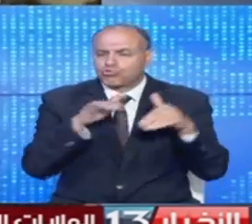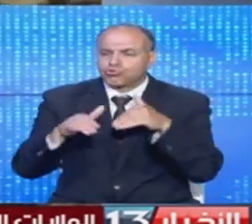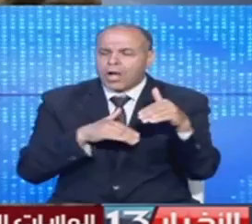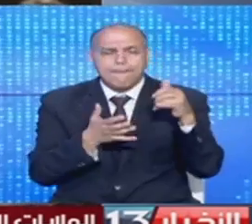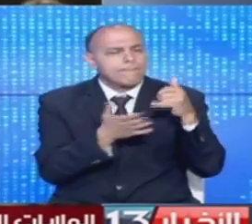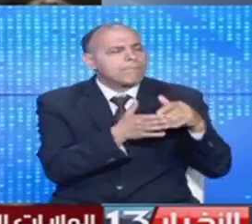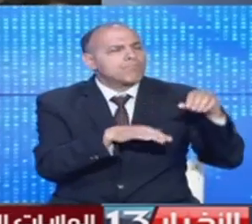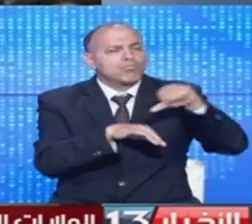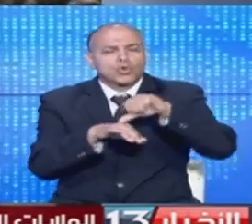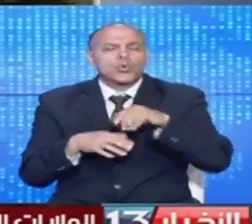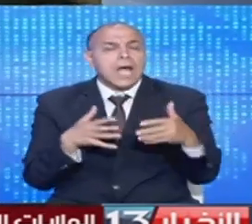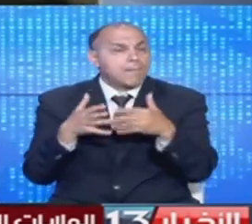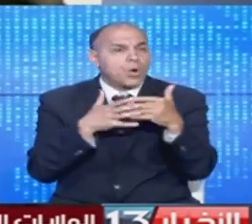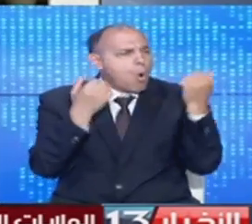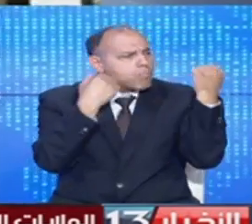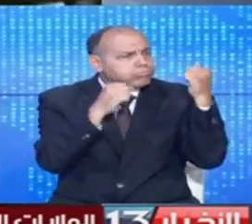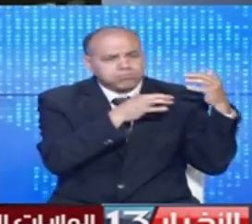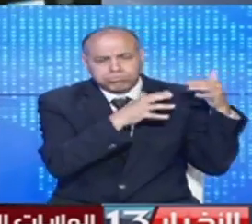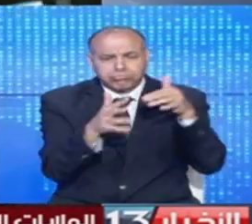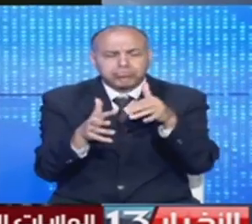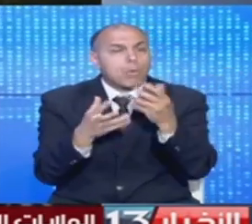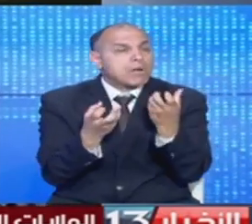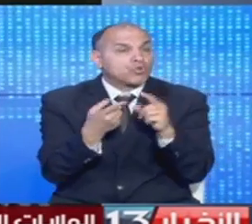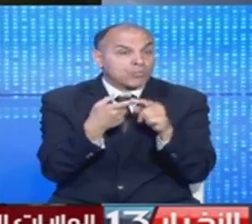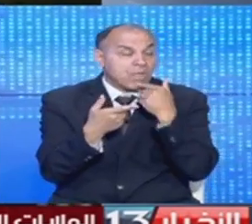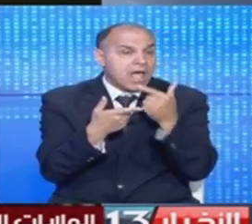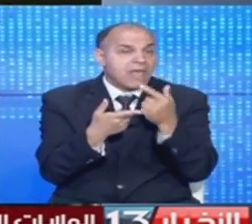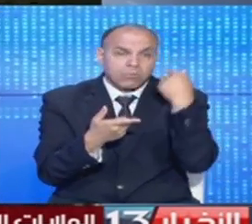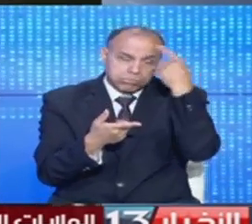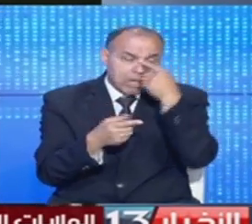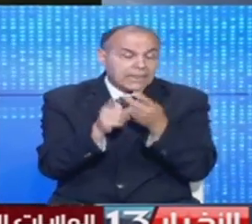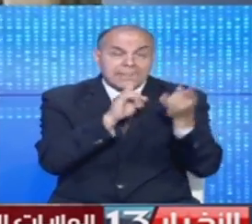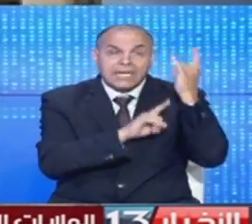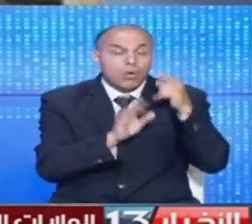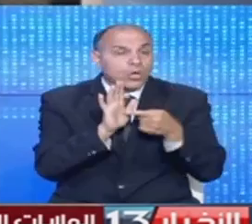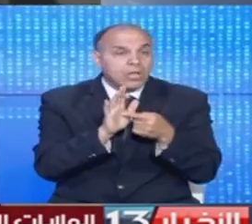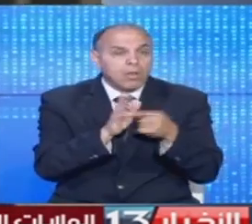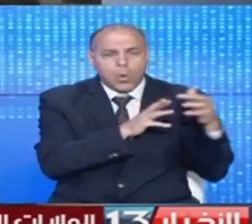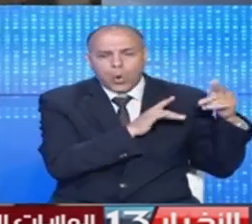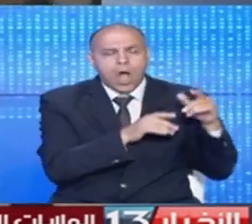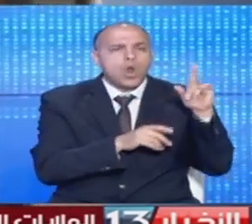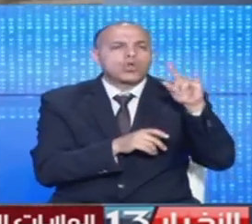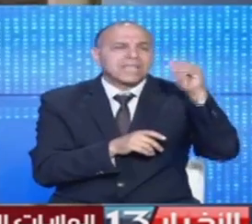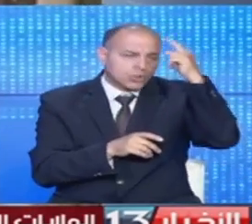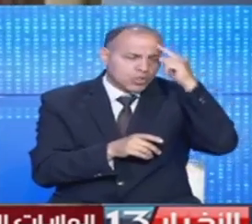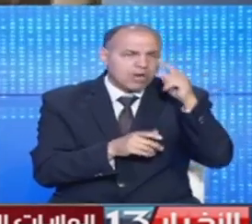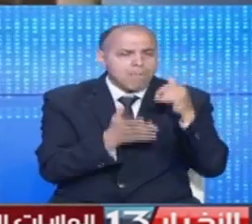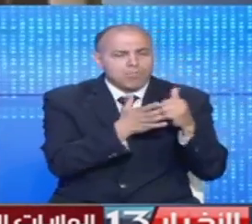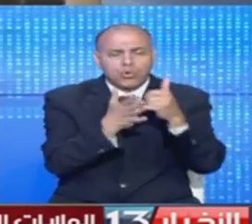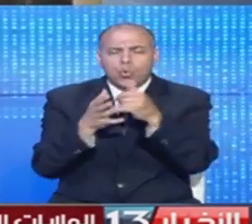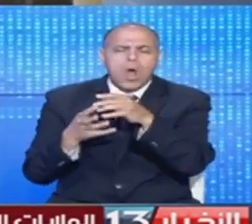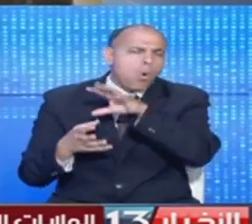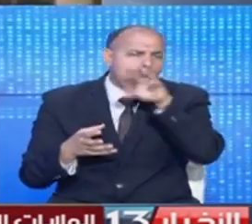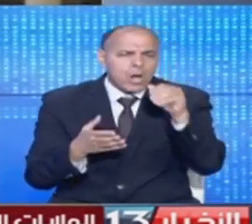مدن أمريكية في احتجاجات ومسيرات حاشدة وصفت بالتاريخية، خرجت في لوس أنجلوس وفيلادلفيا